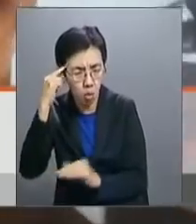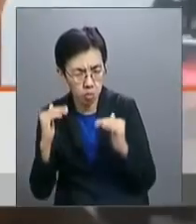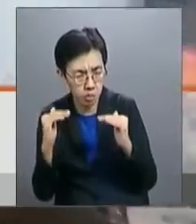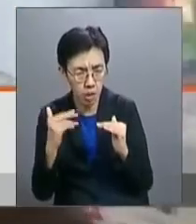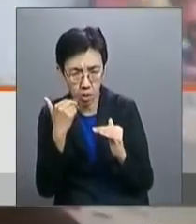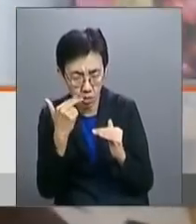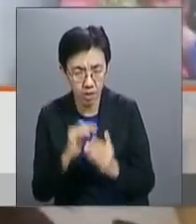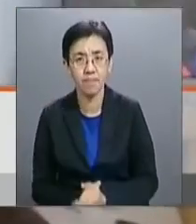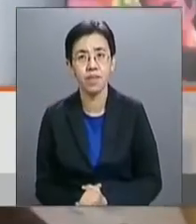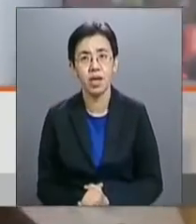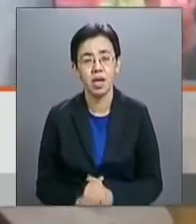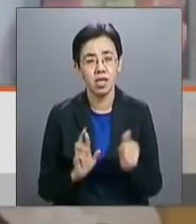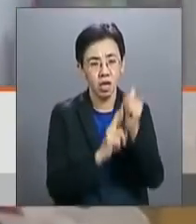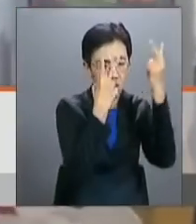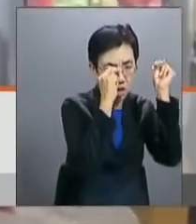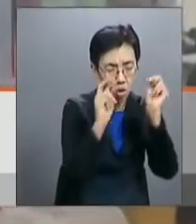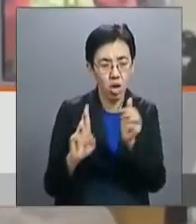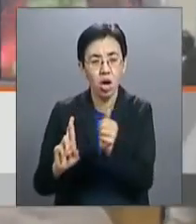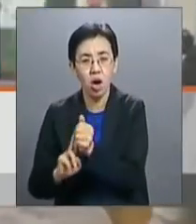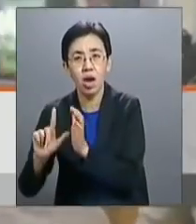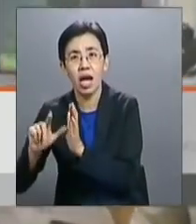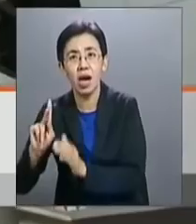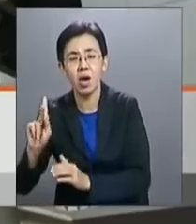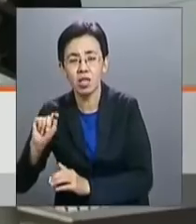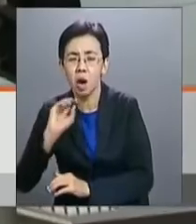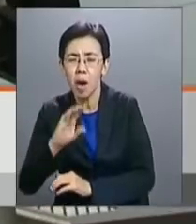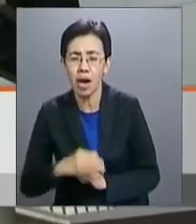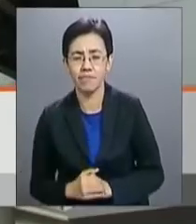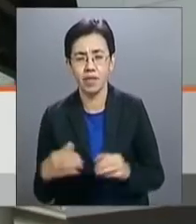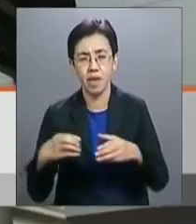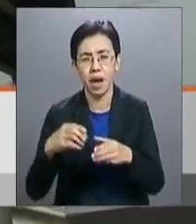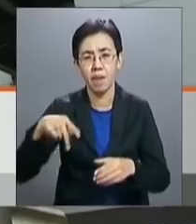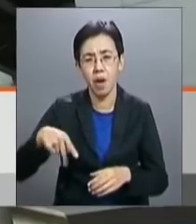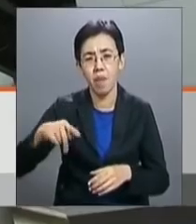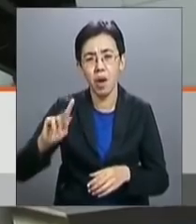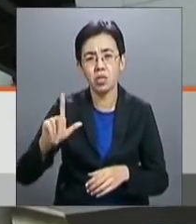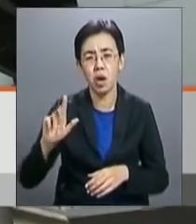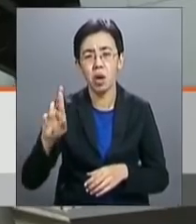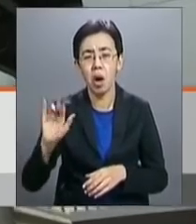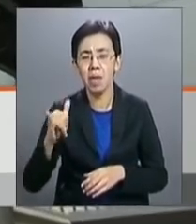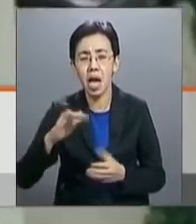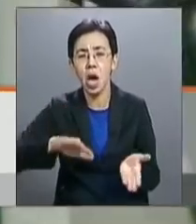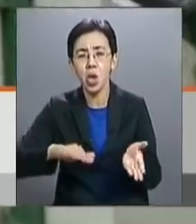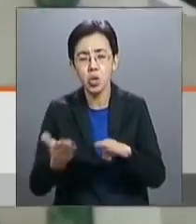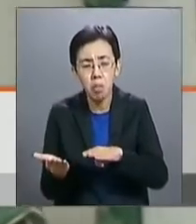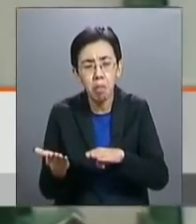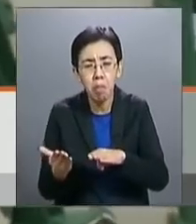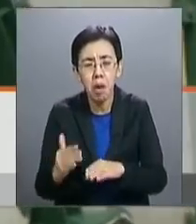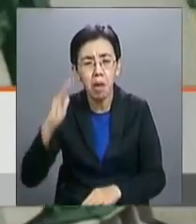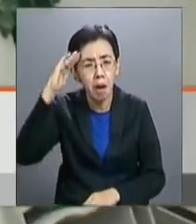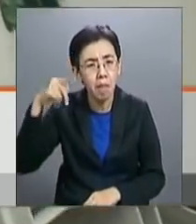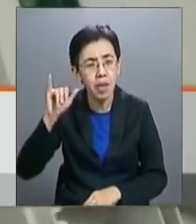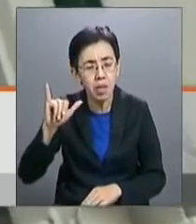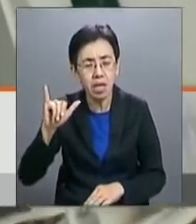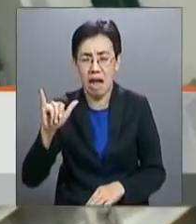และนายณัฐยอมรับว่าการตั้งข้อครหาว่าพรรคพลังประชารัฐเสี่ยงต่อการถูกยุบกรณีพลเอกประยุทธ์มีประโยชน์ขัด